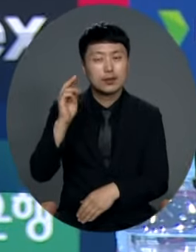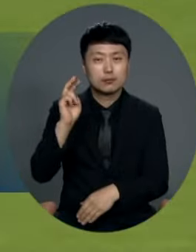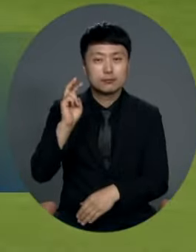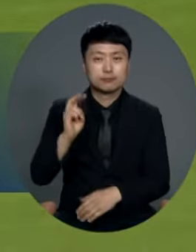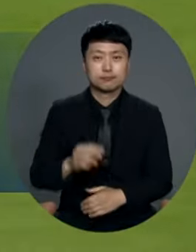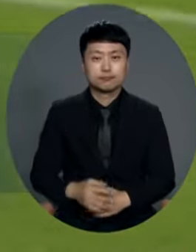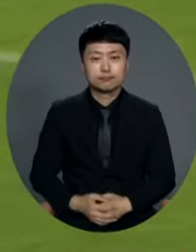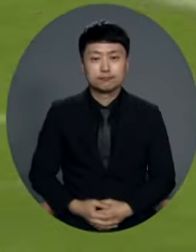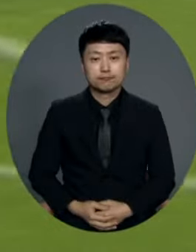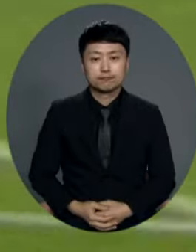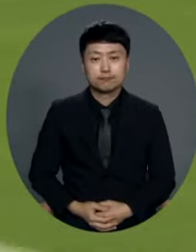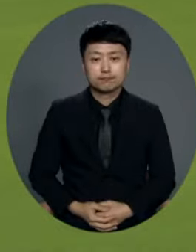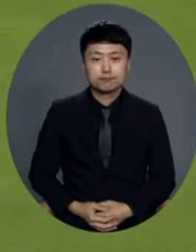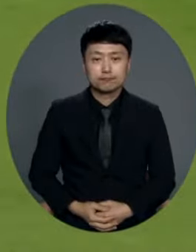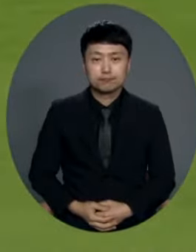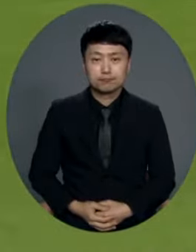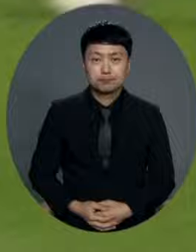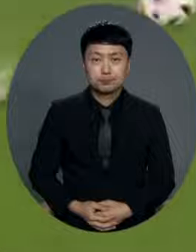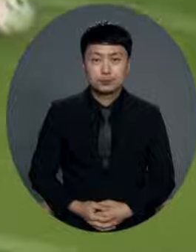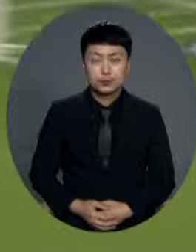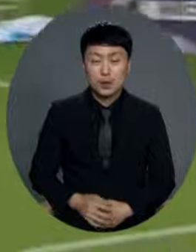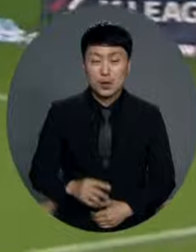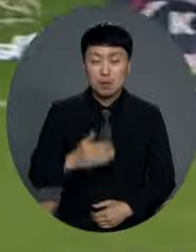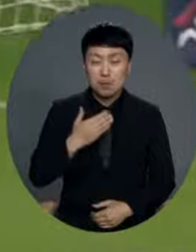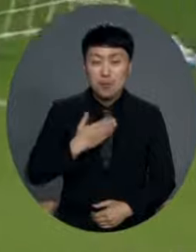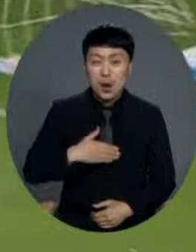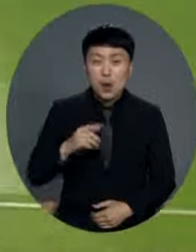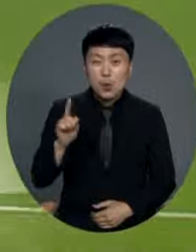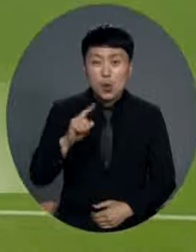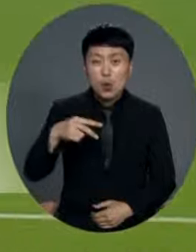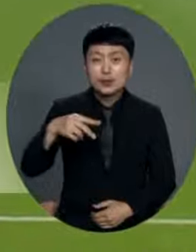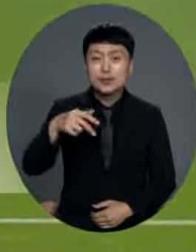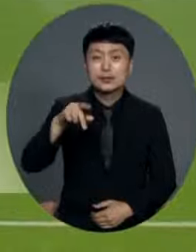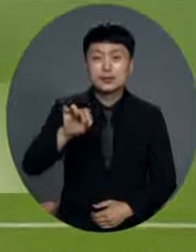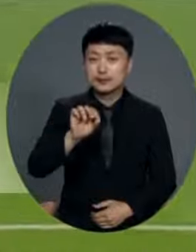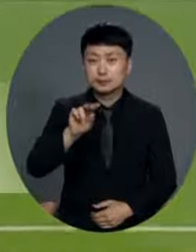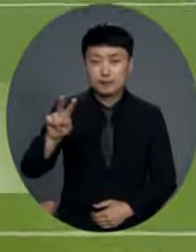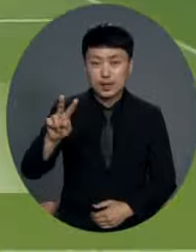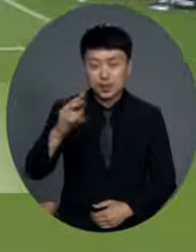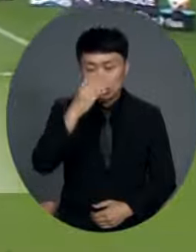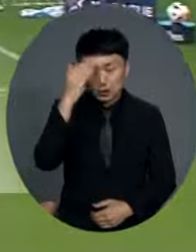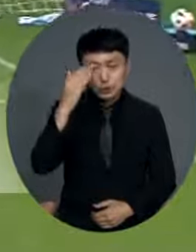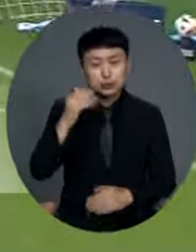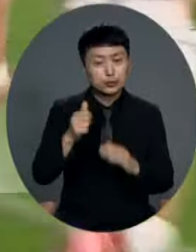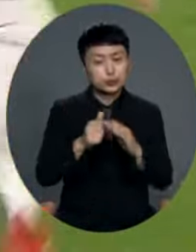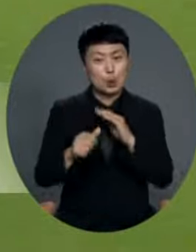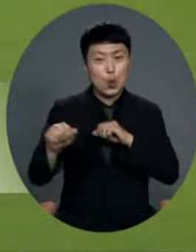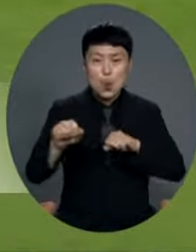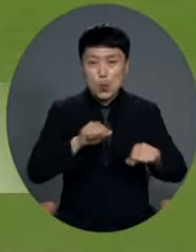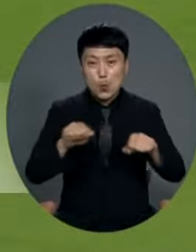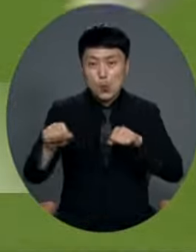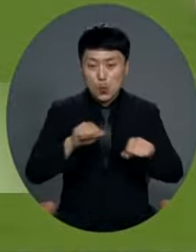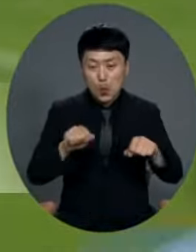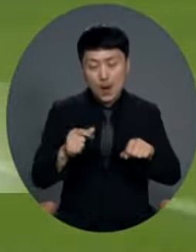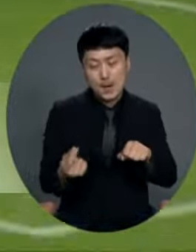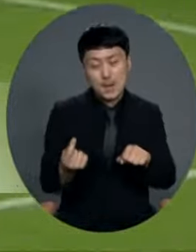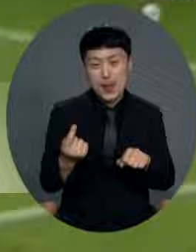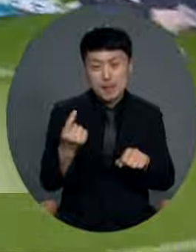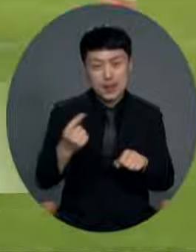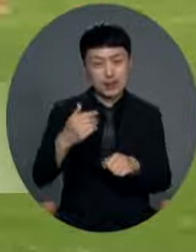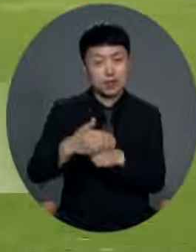봅니다. 우리가 알던 모습으로 돌아온 세징야와 젊은 공격 라인의 활발함으로 팀의 속도를 올린